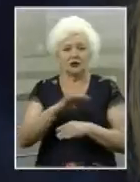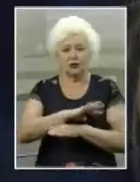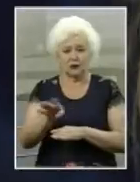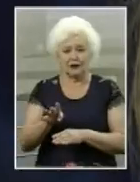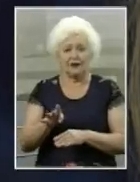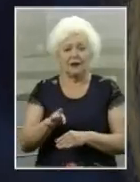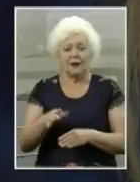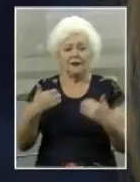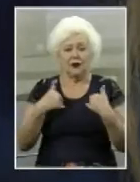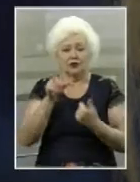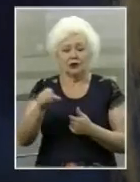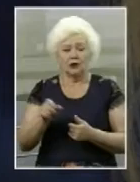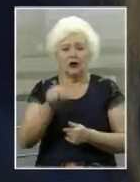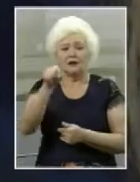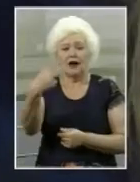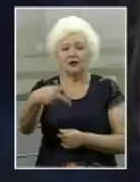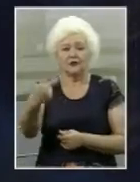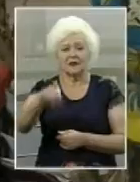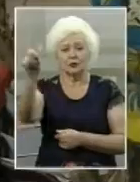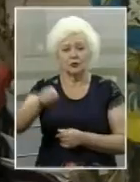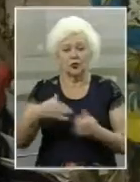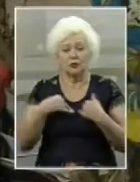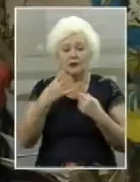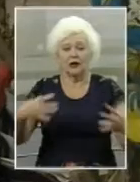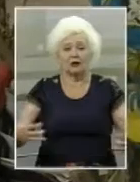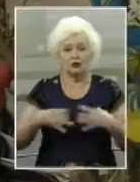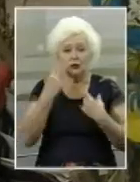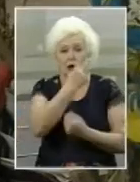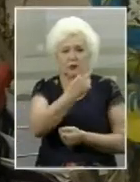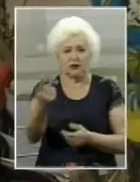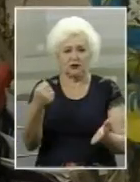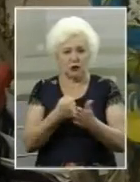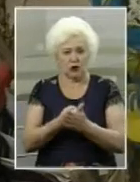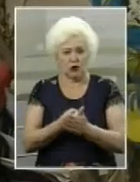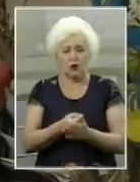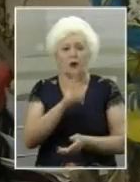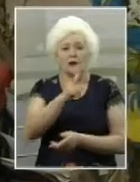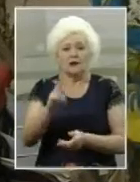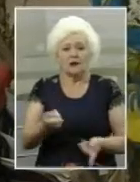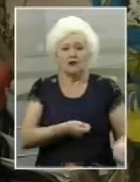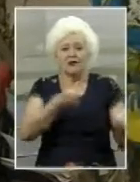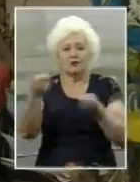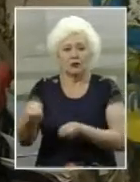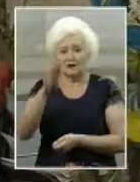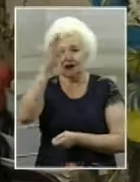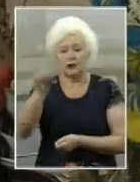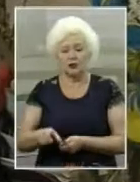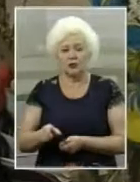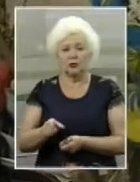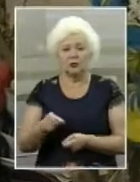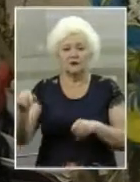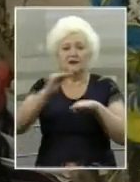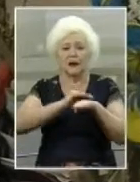Я 20-го приїхала, той жах у мене стоїть перед очима, які вивозили хлопців і поверху